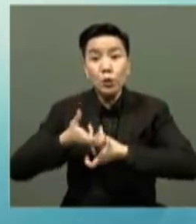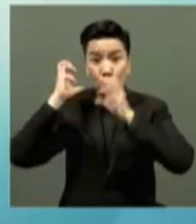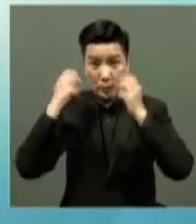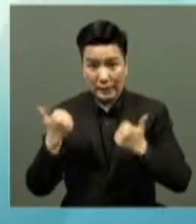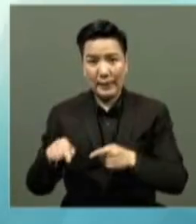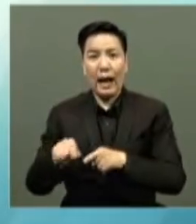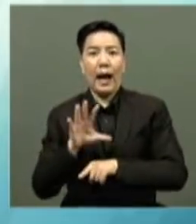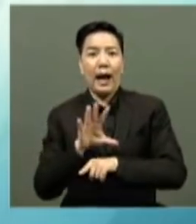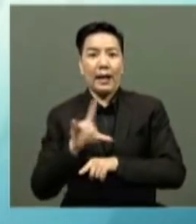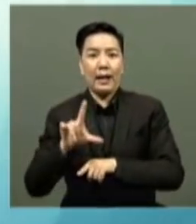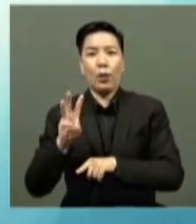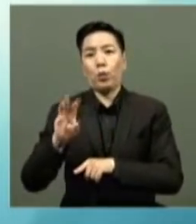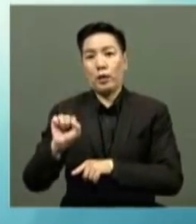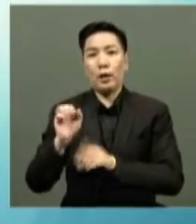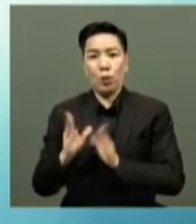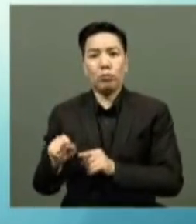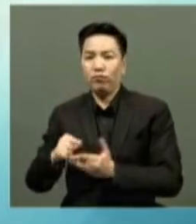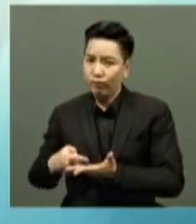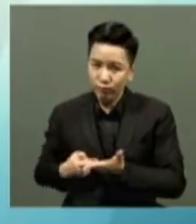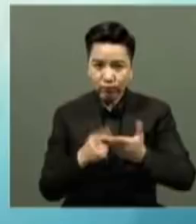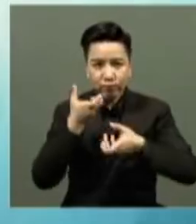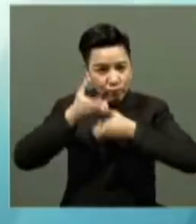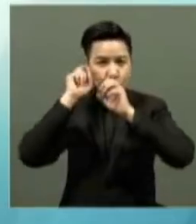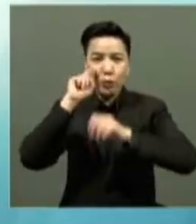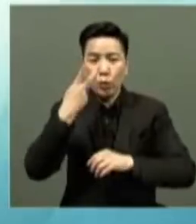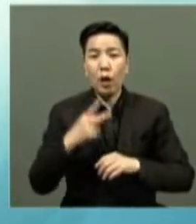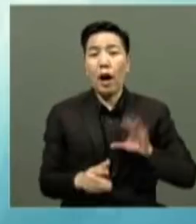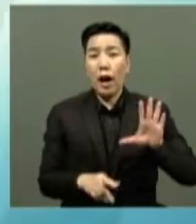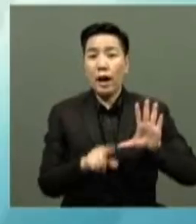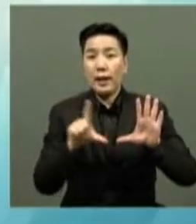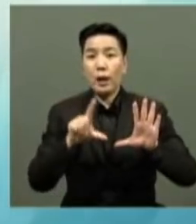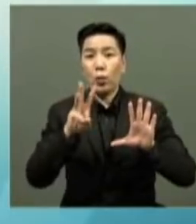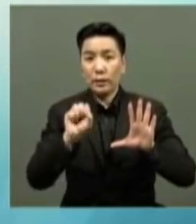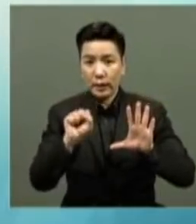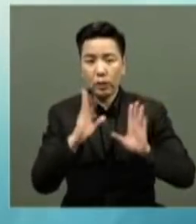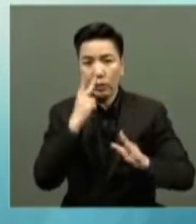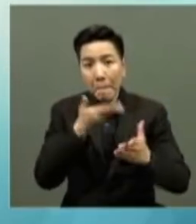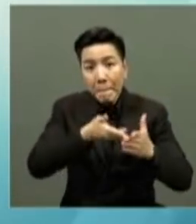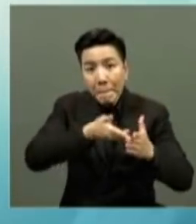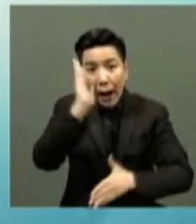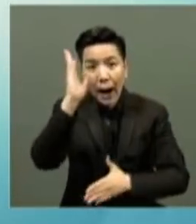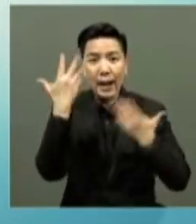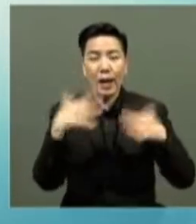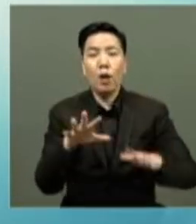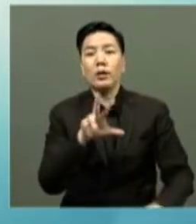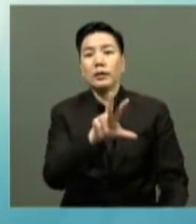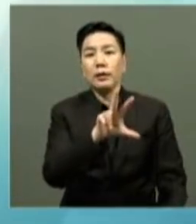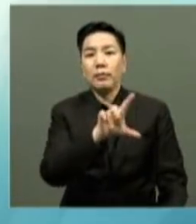ล้านสี่แสนคนนะครับแต่สิบล้านสี่แสนคนนี้ท่านสามารถขอทบทวนสิทธิ์ได้นะครับมีการมาขอทบทวนสิทธิ์ในจำนวน5ล้าน 6แสนคนนะครับในจำนวนถ้าล้าน 6แสนคนได้พิจารณาพานเกณฑ์ไปแล้ว